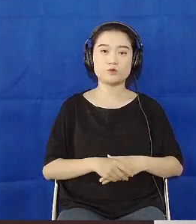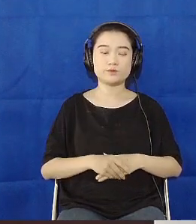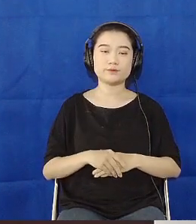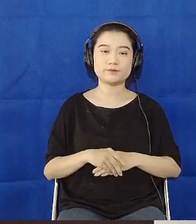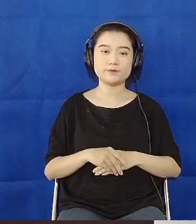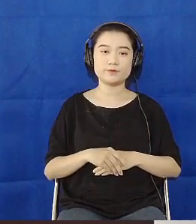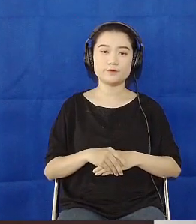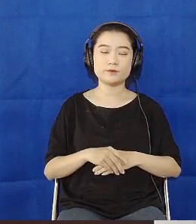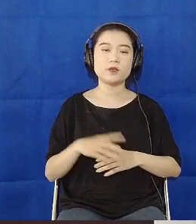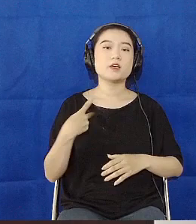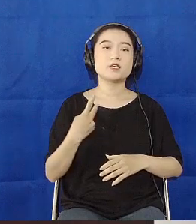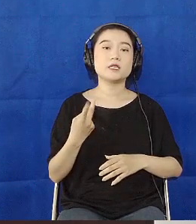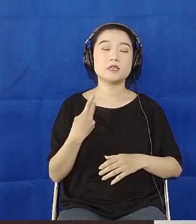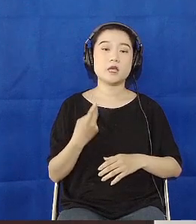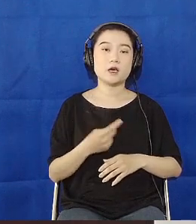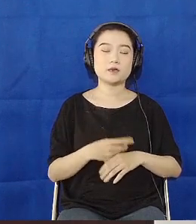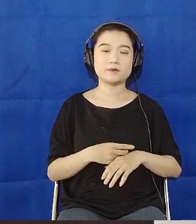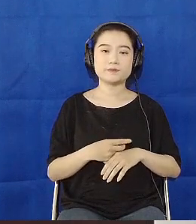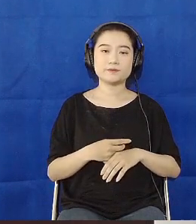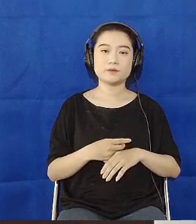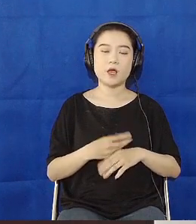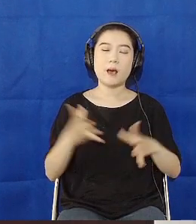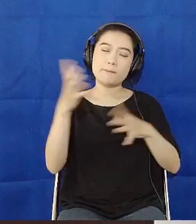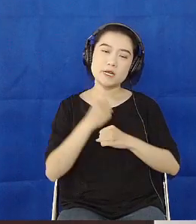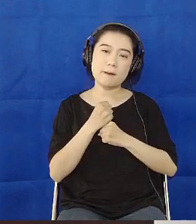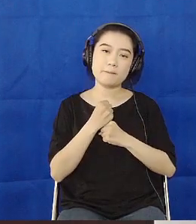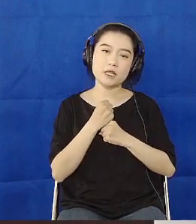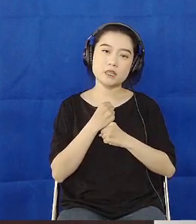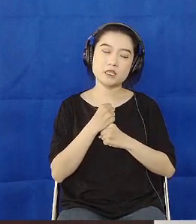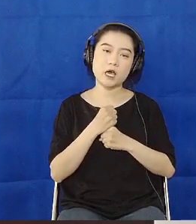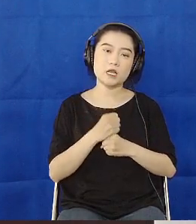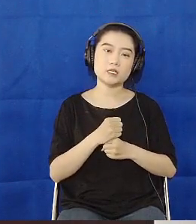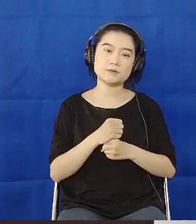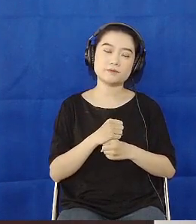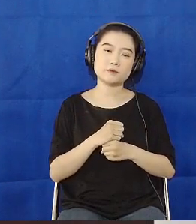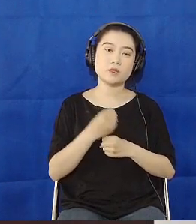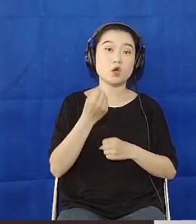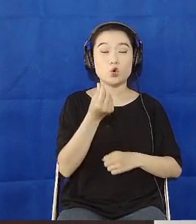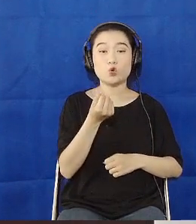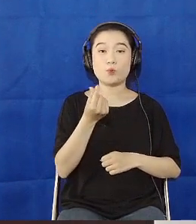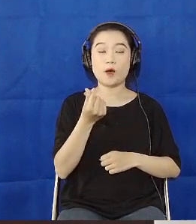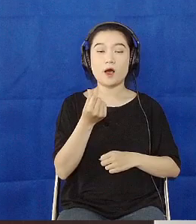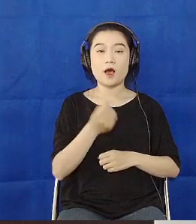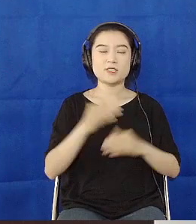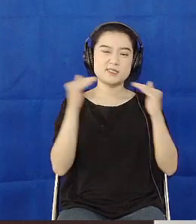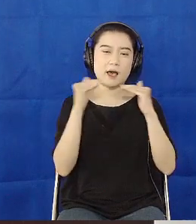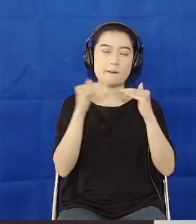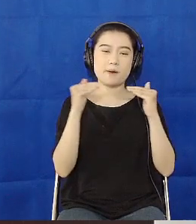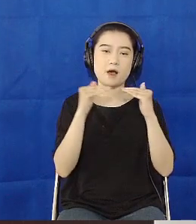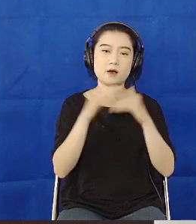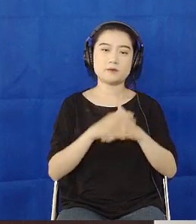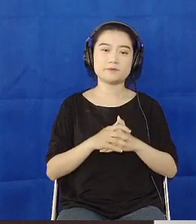demikian kita suatu saat mendapatkan upahnya yang sama dengan semuanya,